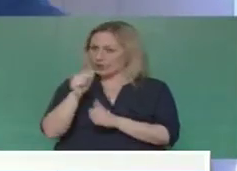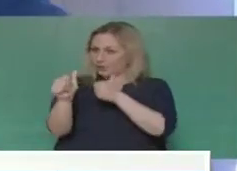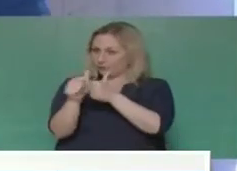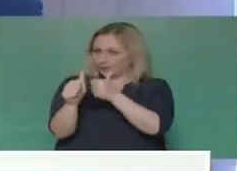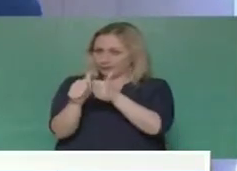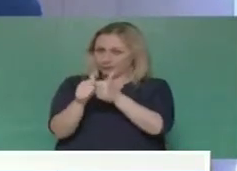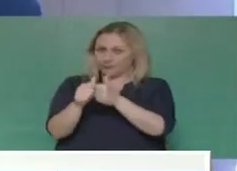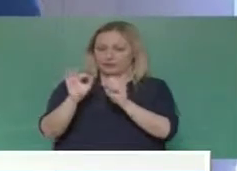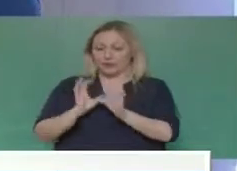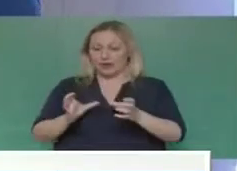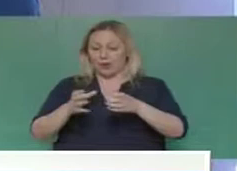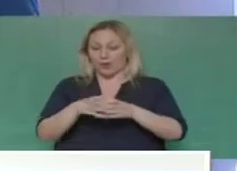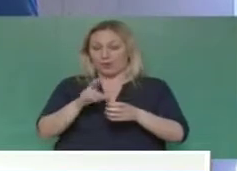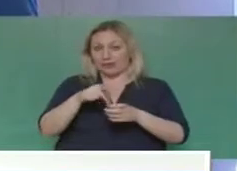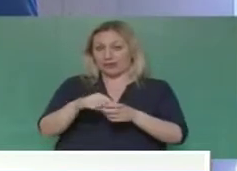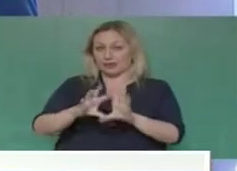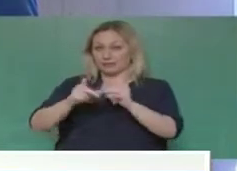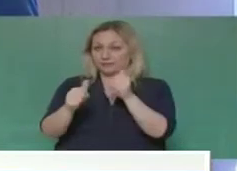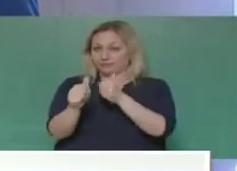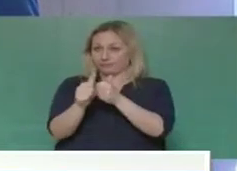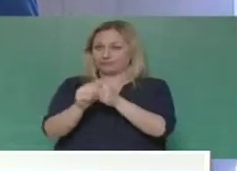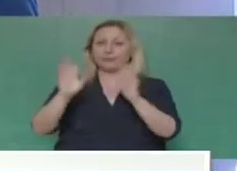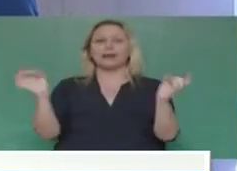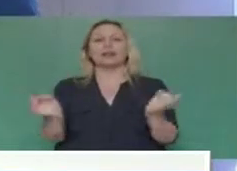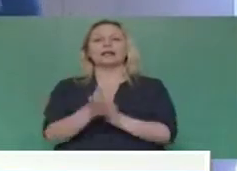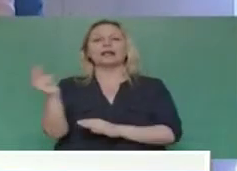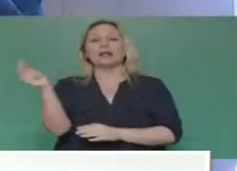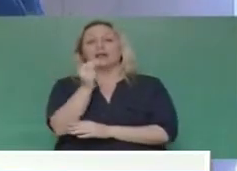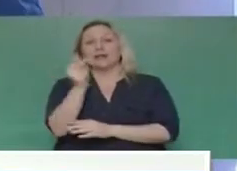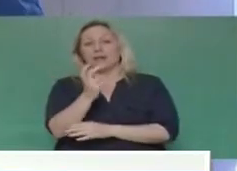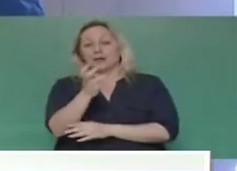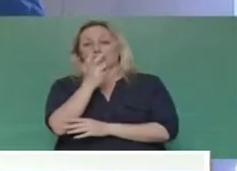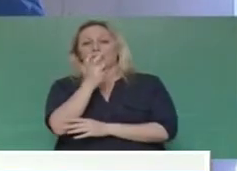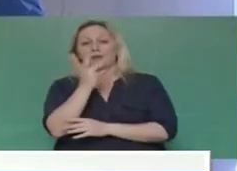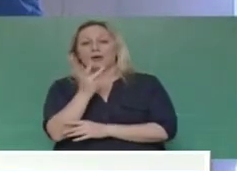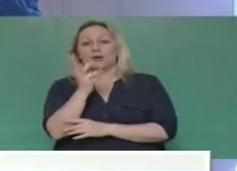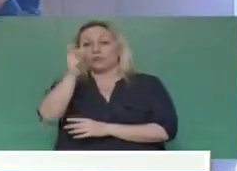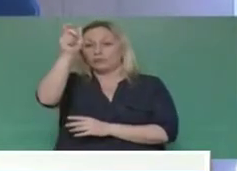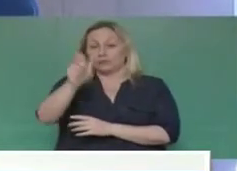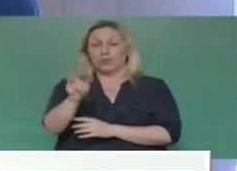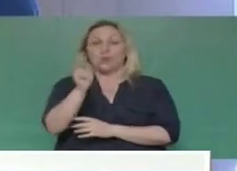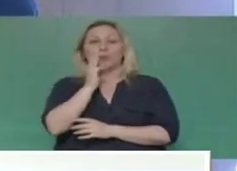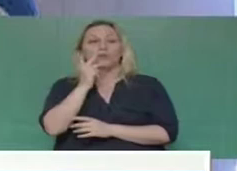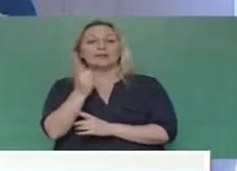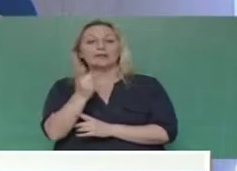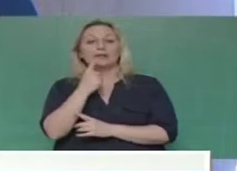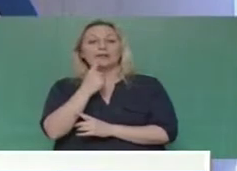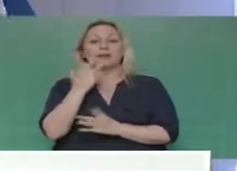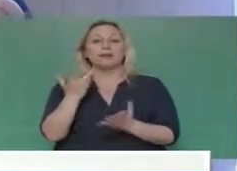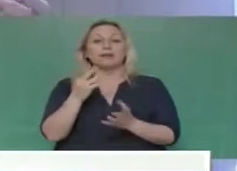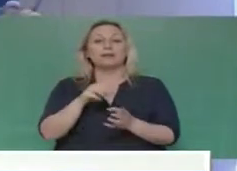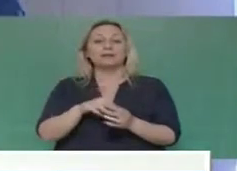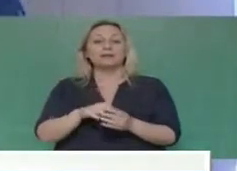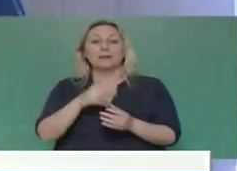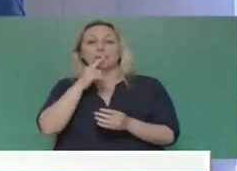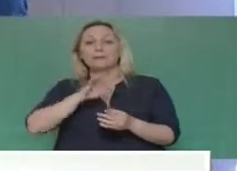όπως και όλοι οι εντάξει, στα μεγάλα και βαριά ζητήματα ο κύριος Δήμαρχος λοιπόν τοποθετείται με την τακτική του μια